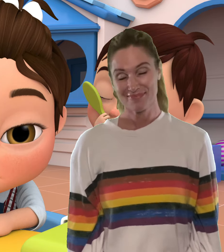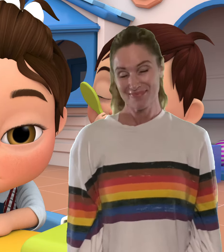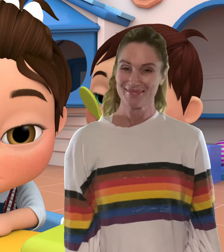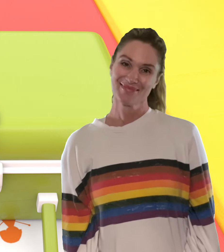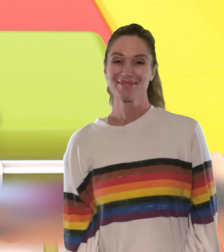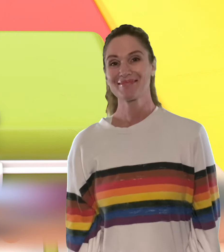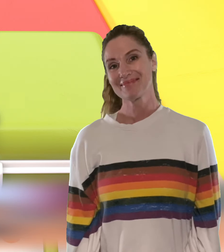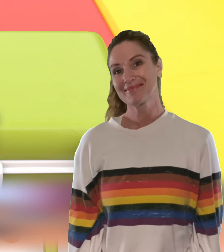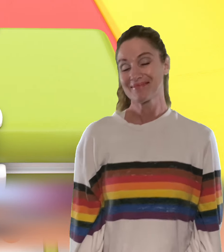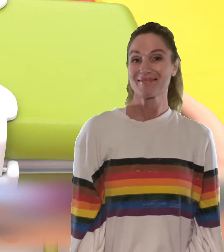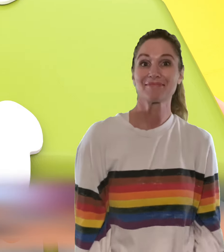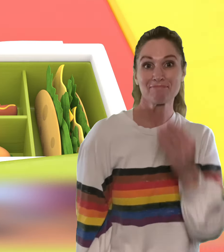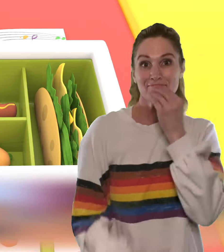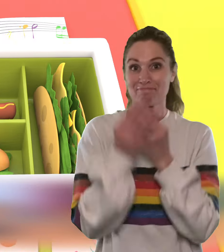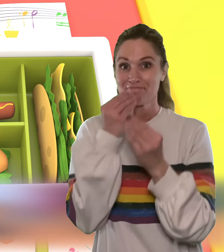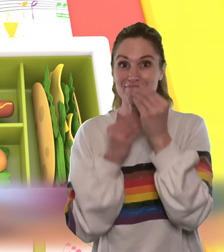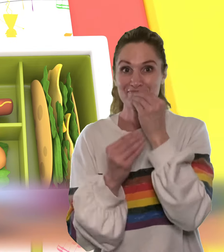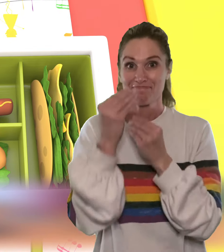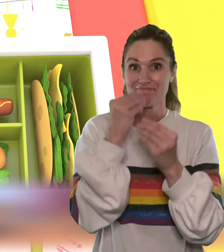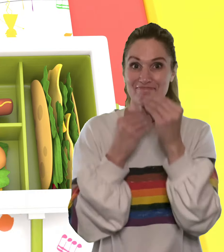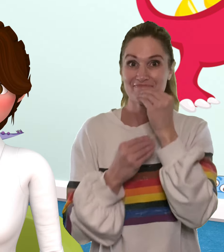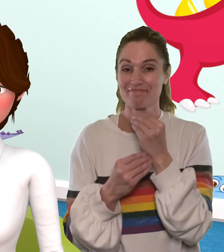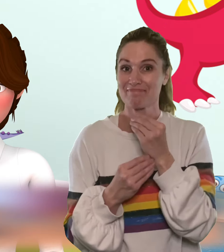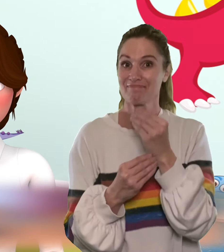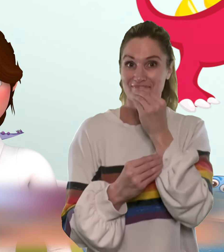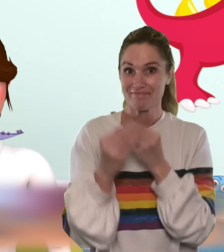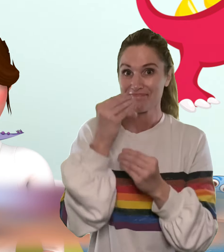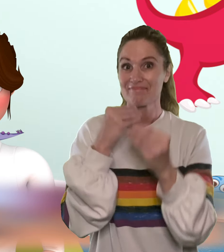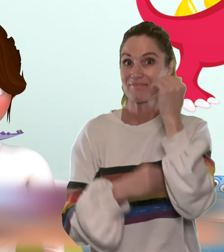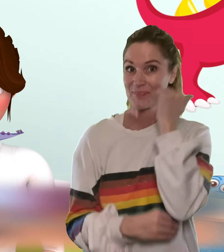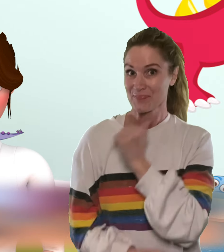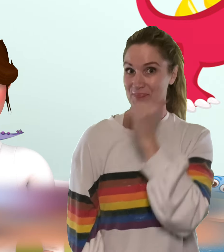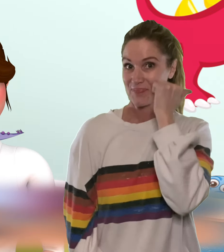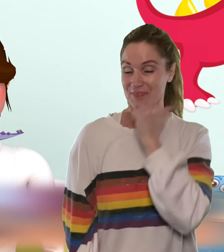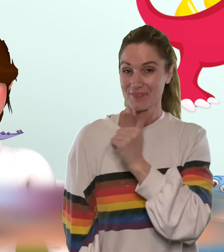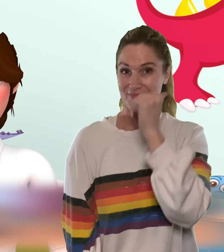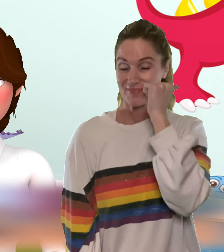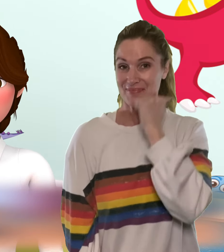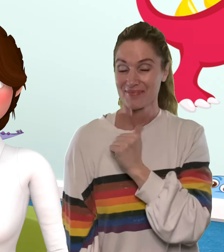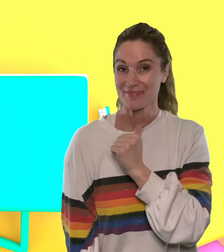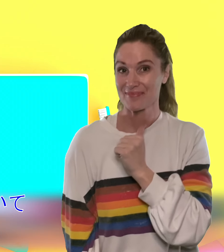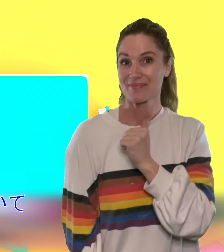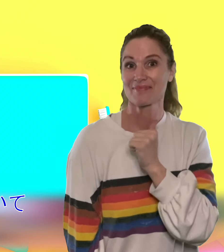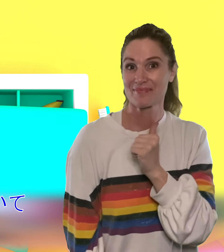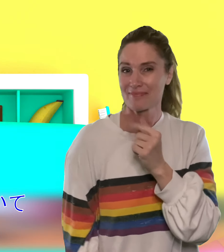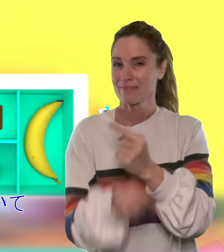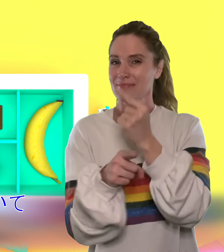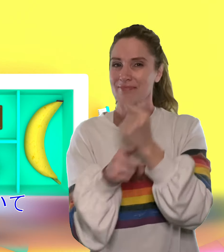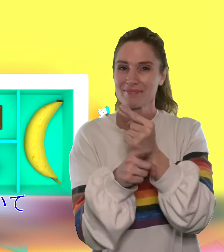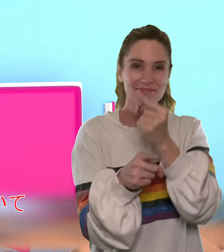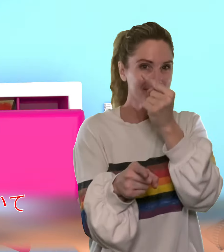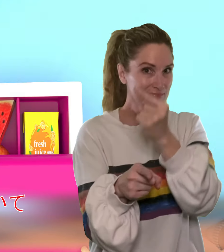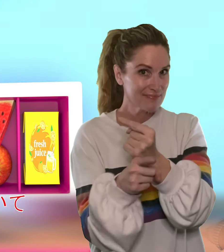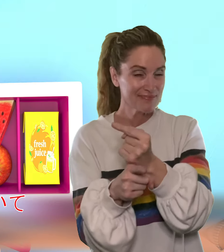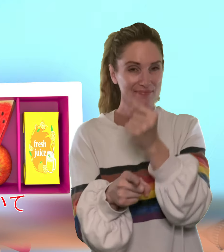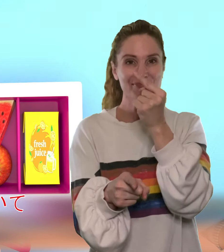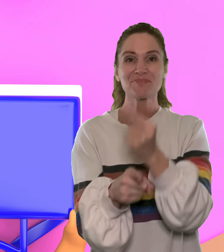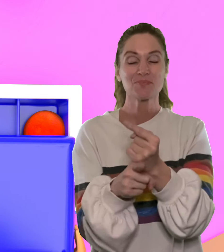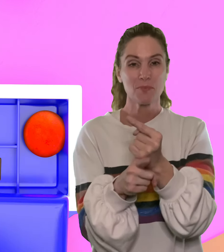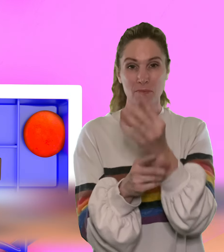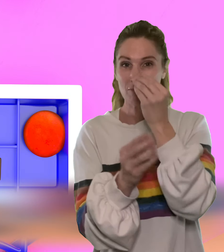ね飯を食べて毎日ねちゃんとちゃんと